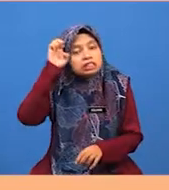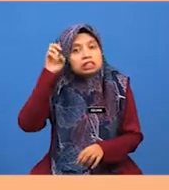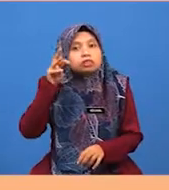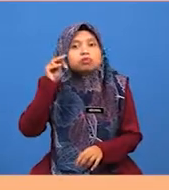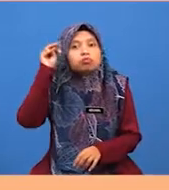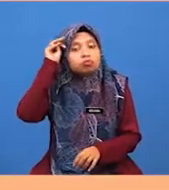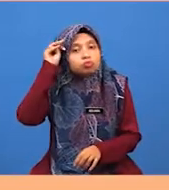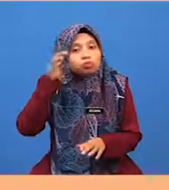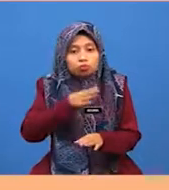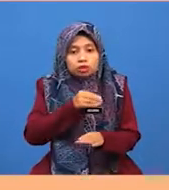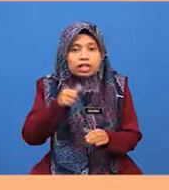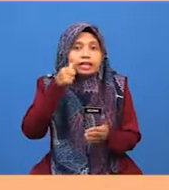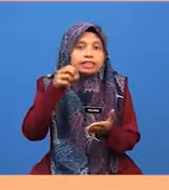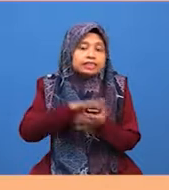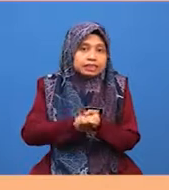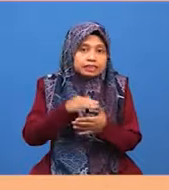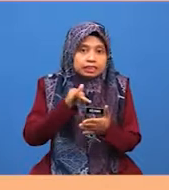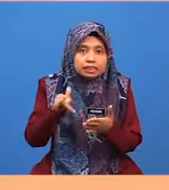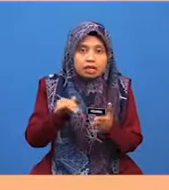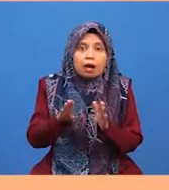Mutu dan isterinya